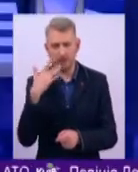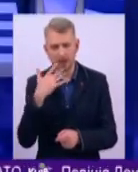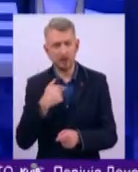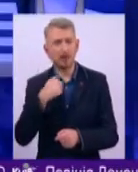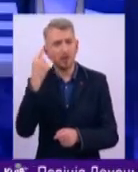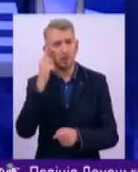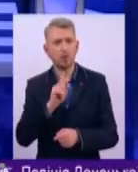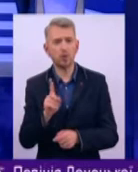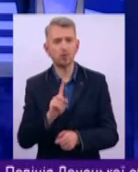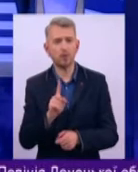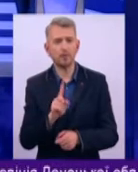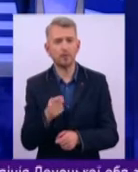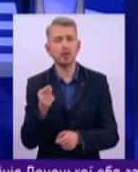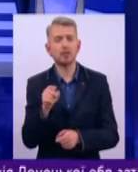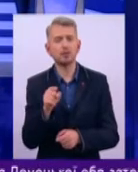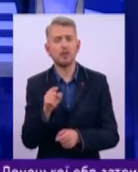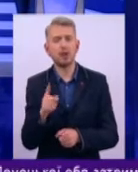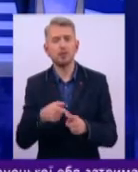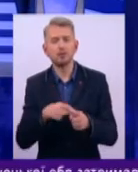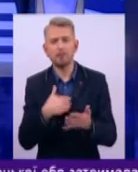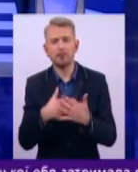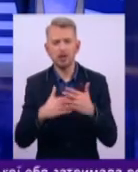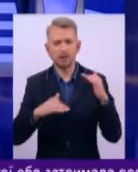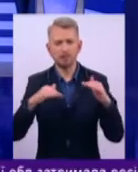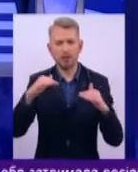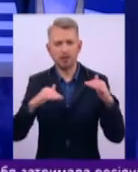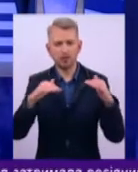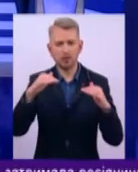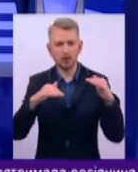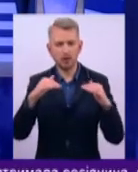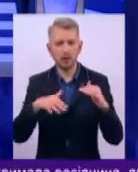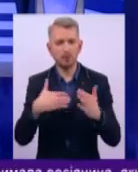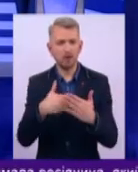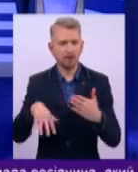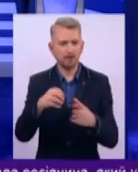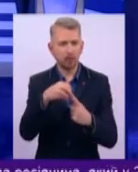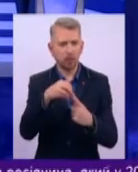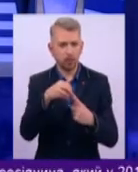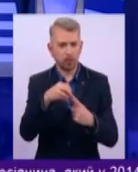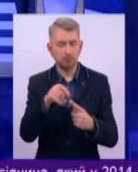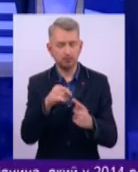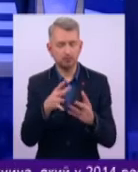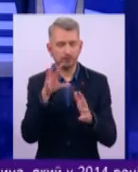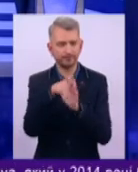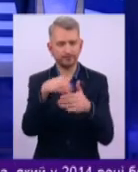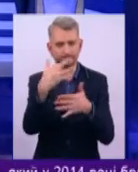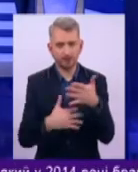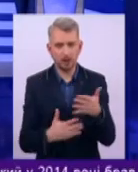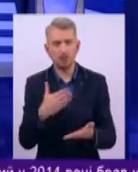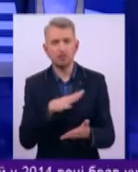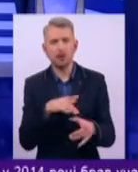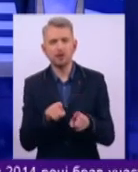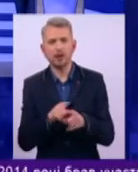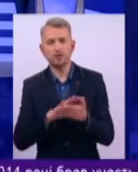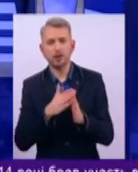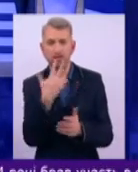що той момент, що це майже збалансована картина, майже вся верхівка піраміди, вона зараз перерахована. Якби була така ситуація, що